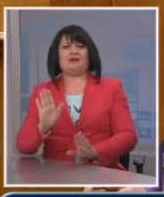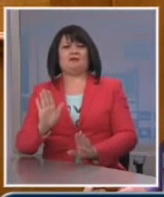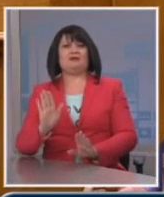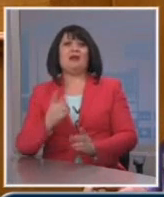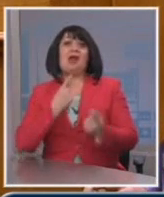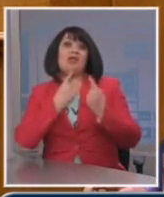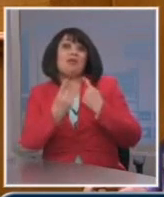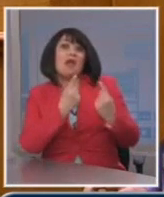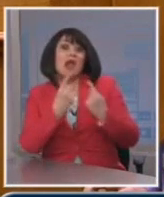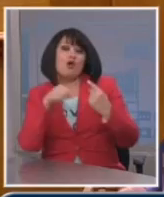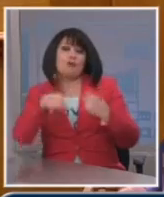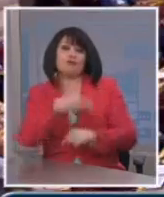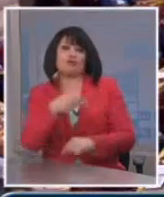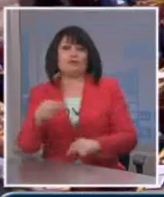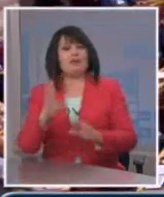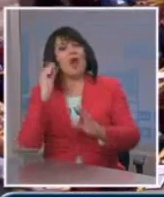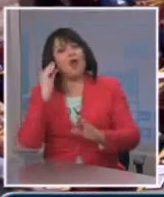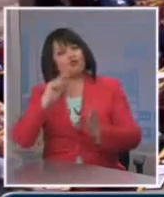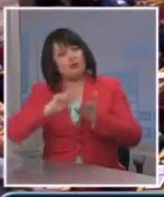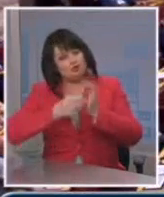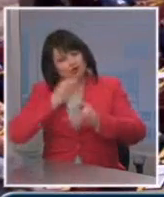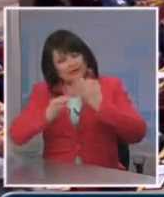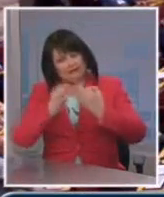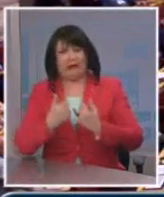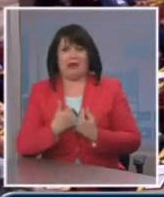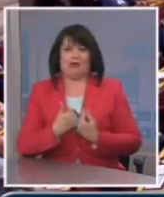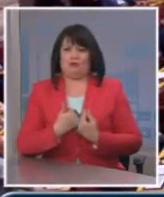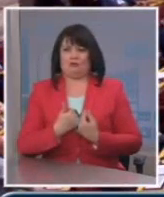διάλογος ο κοινοβουλευτικός. Ακούστε με προσοχή.